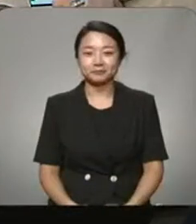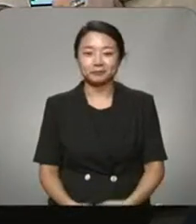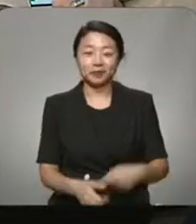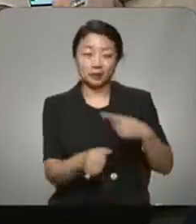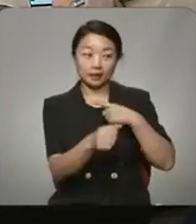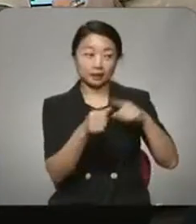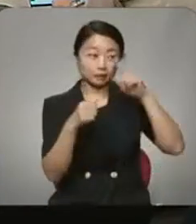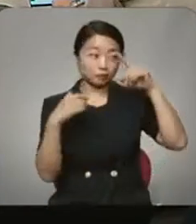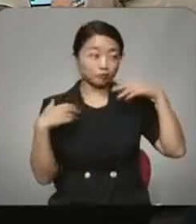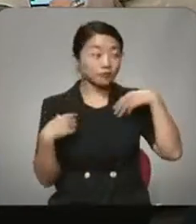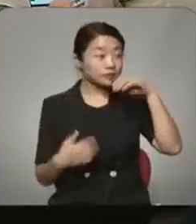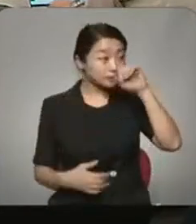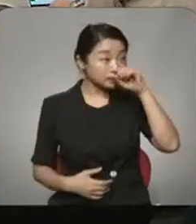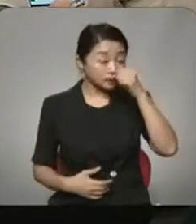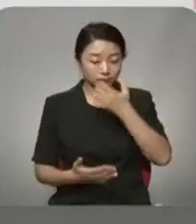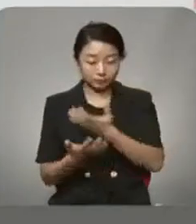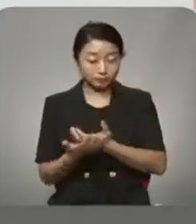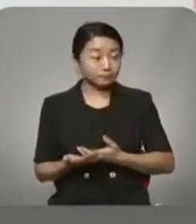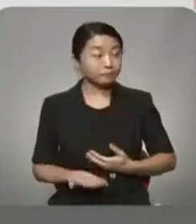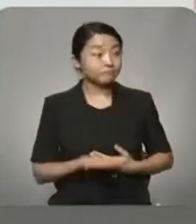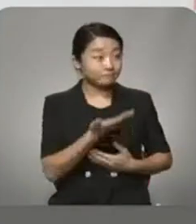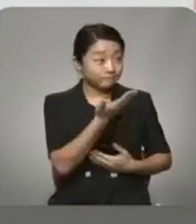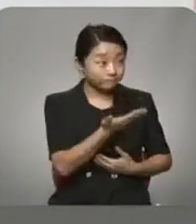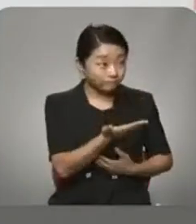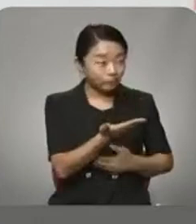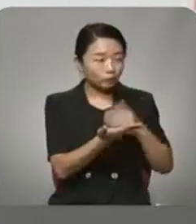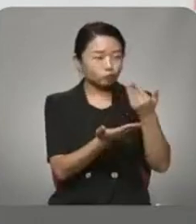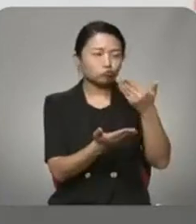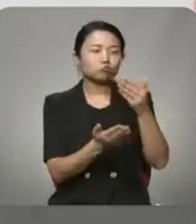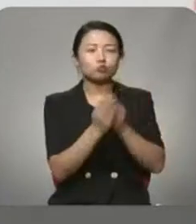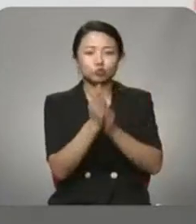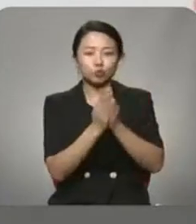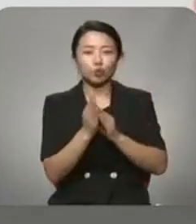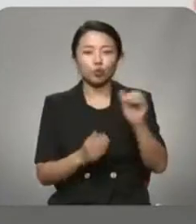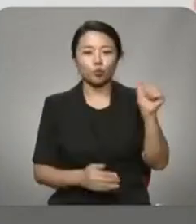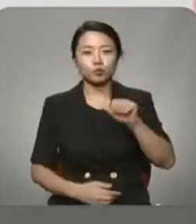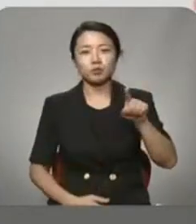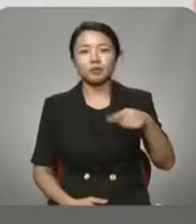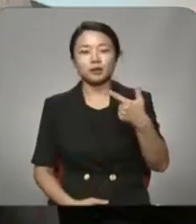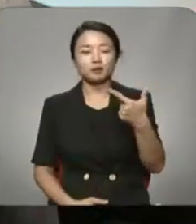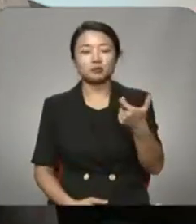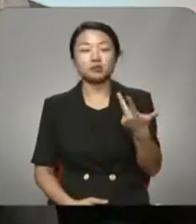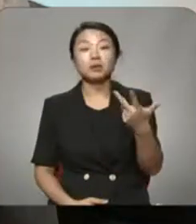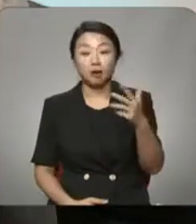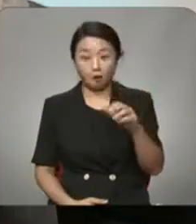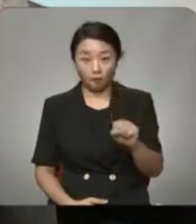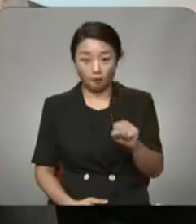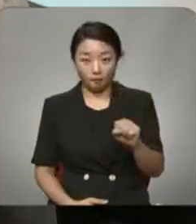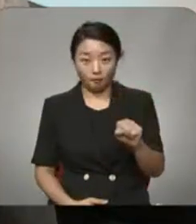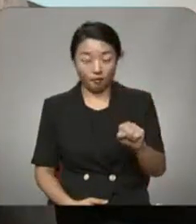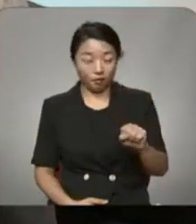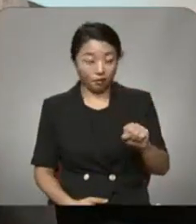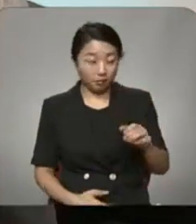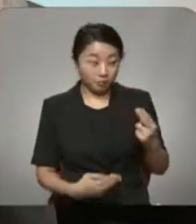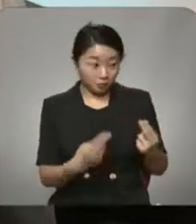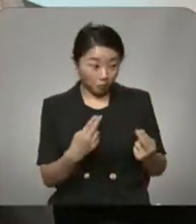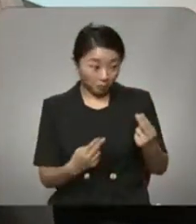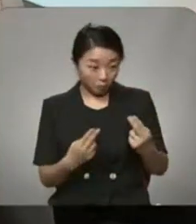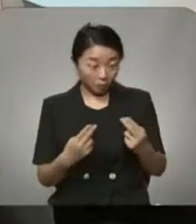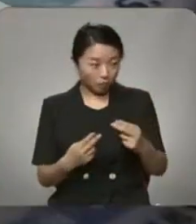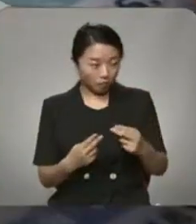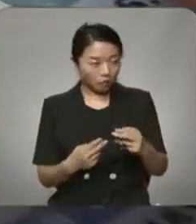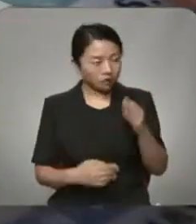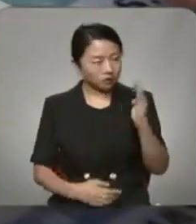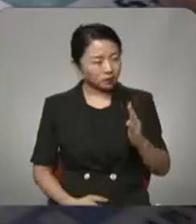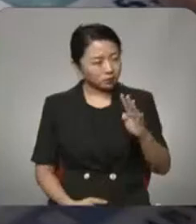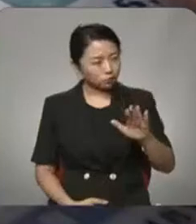내년 정부 예산안에 담긴 강원도 관련 국비는 9조 5,167억 원입니다. 올해보다 5.5%,